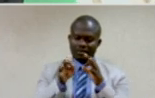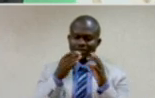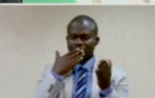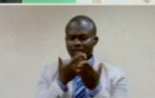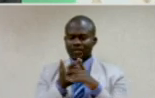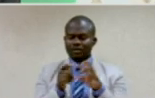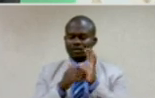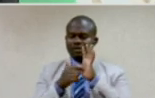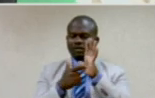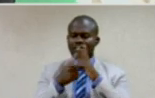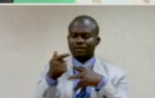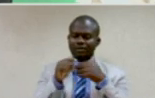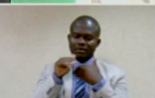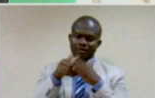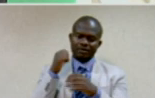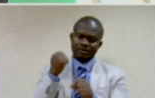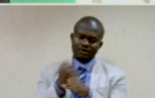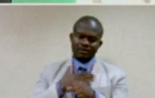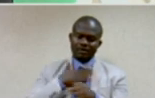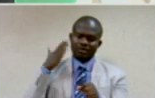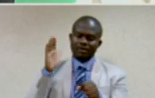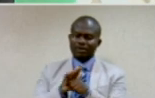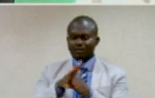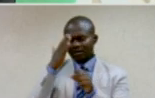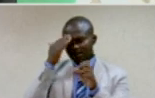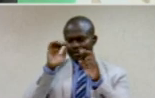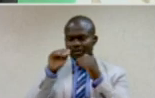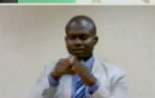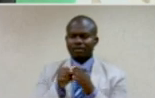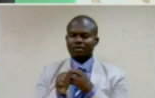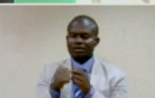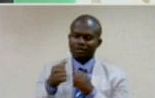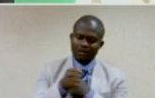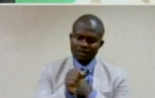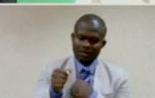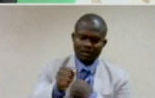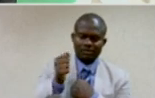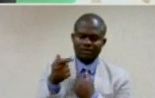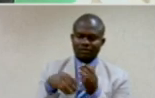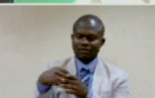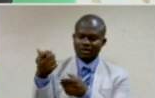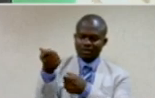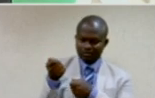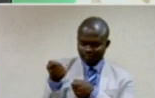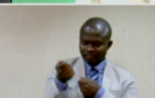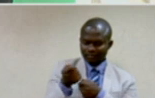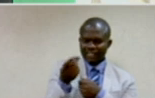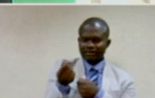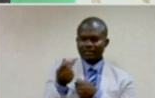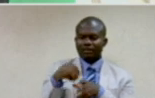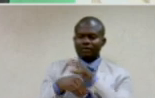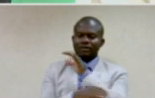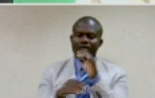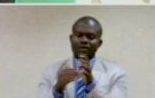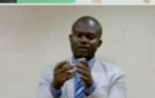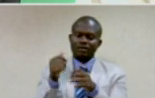yatweretse ingamba zihari n'ibyakozwe. Twishimye cyane kuko ubukerarugendo biri mu bintu bikurura byinjiza amafaranga ku gihugu kandi